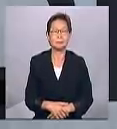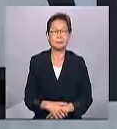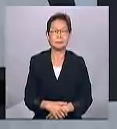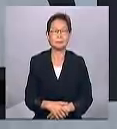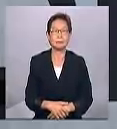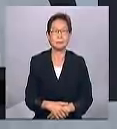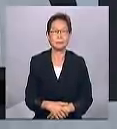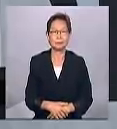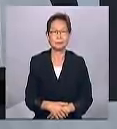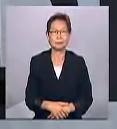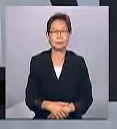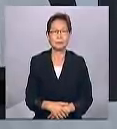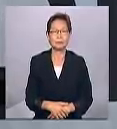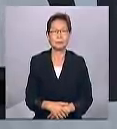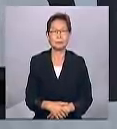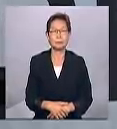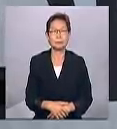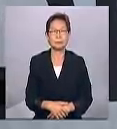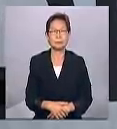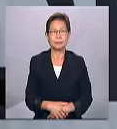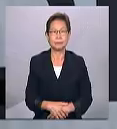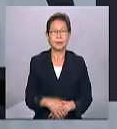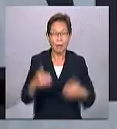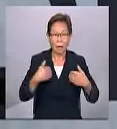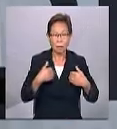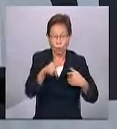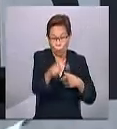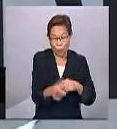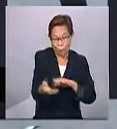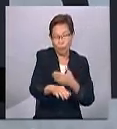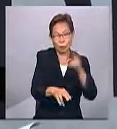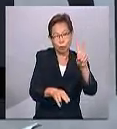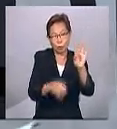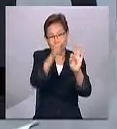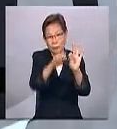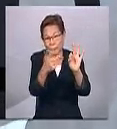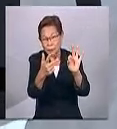Ada pasien yang meninggal pada 29 Mac yang dah dilaporkan